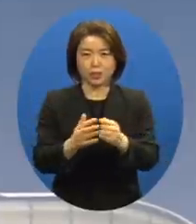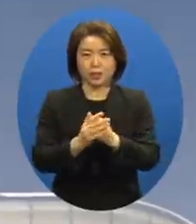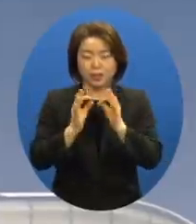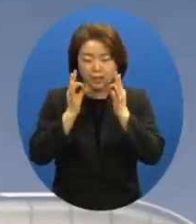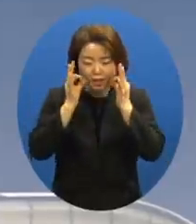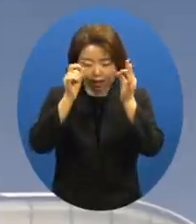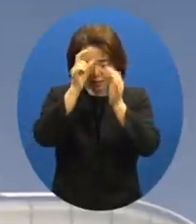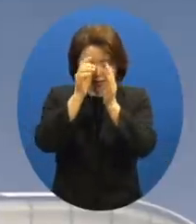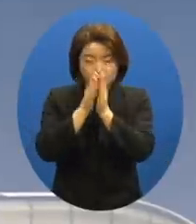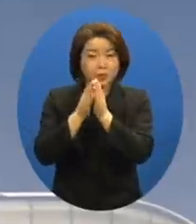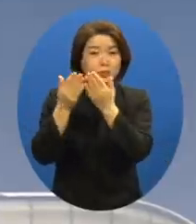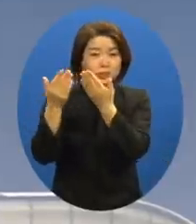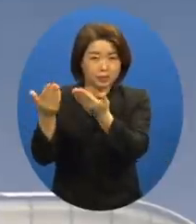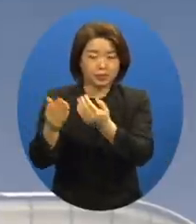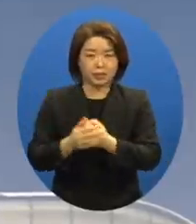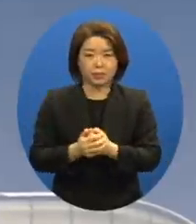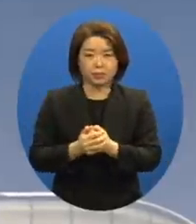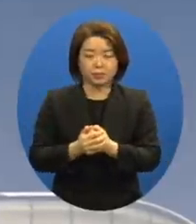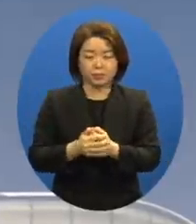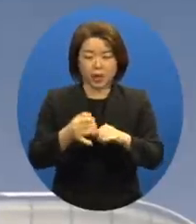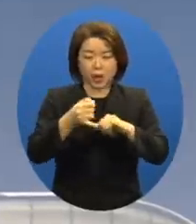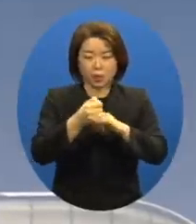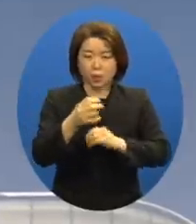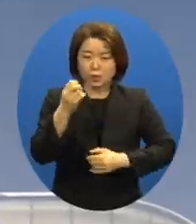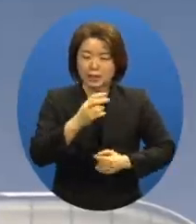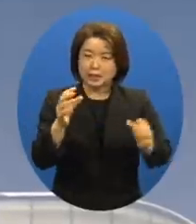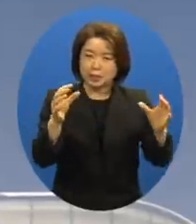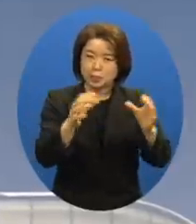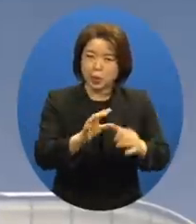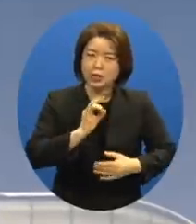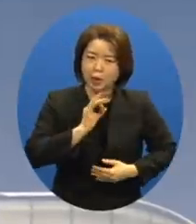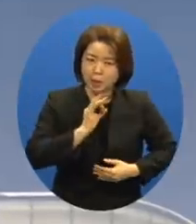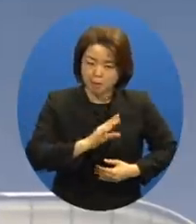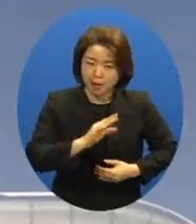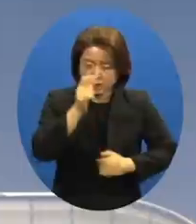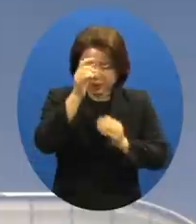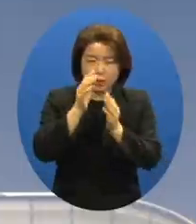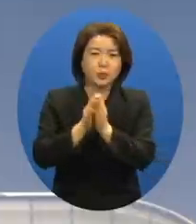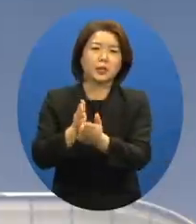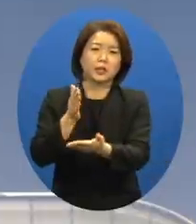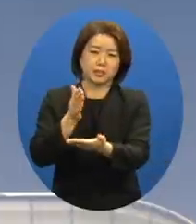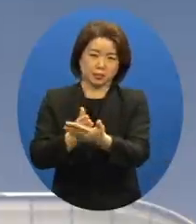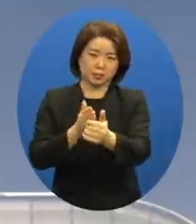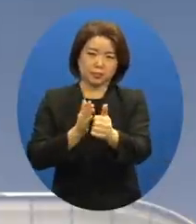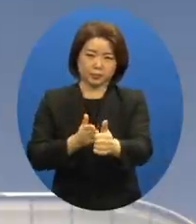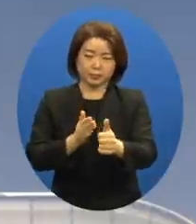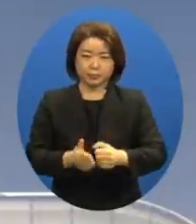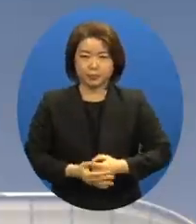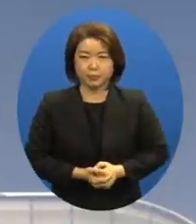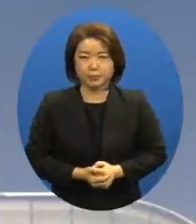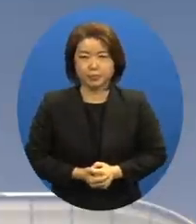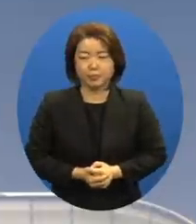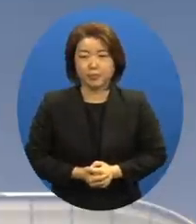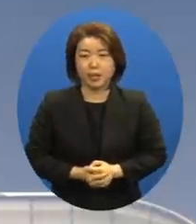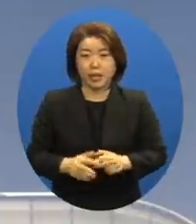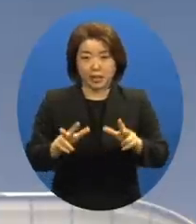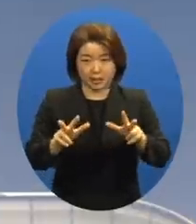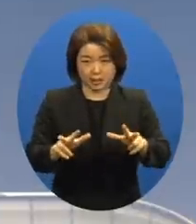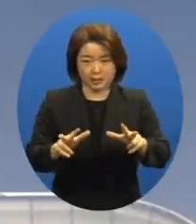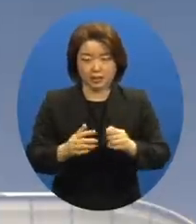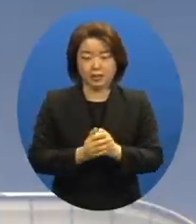기도하지만 꼭 다시 모이기 만을 위해서 기도 하지 않아야 하겠습니다 아 지금